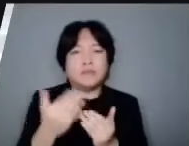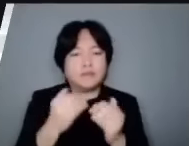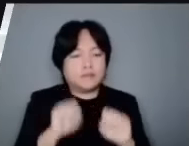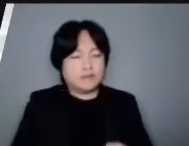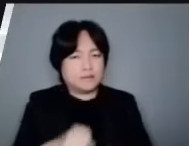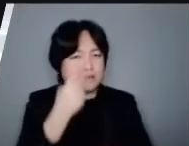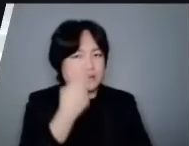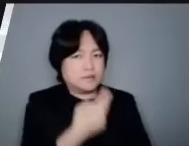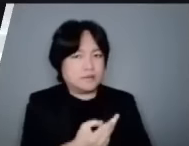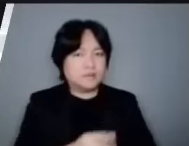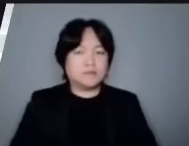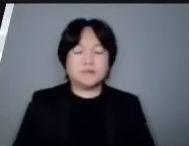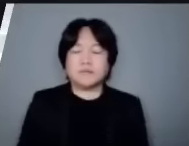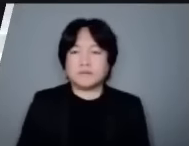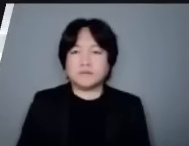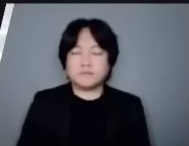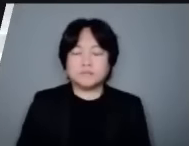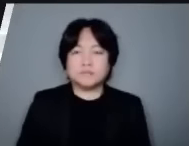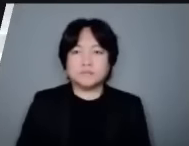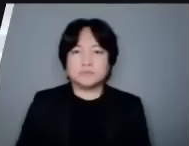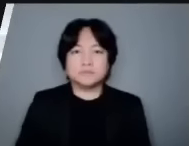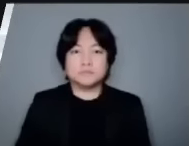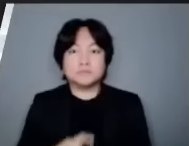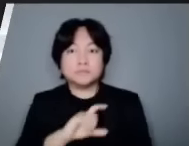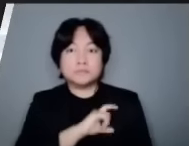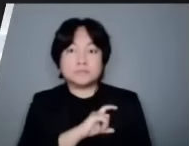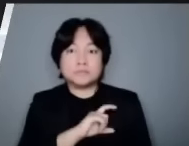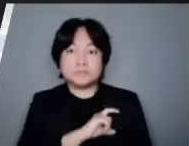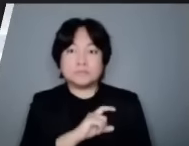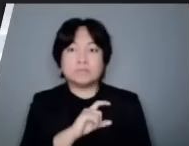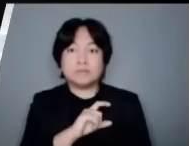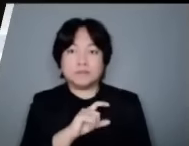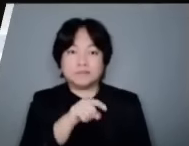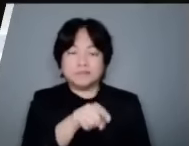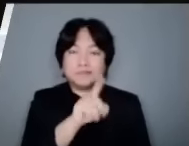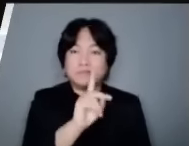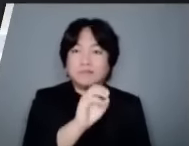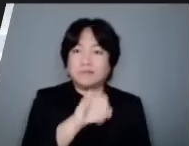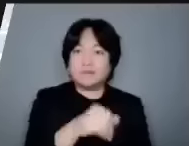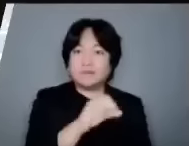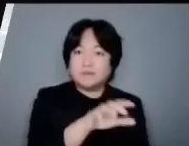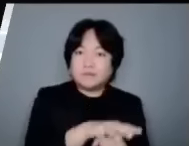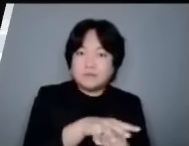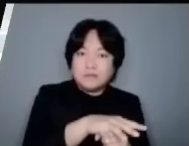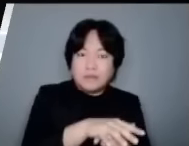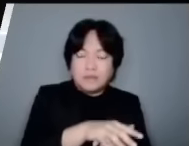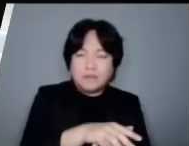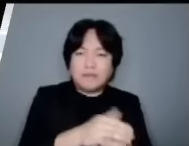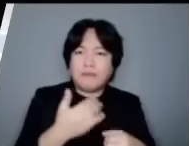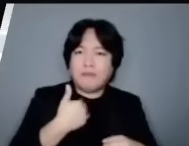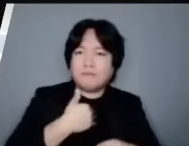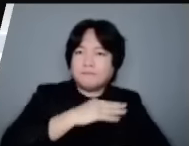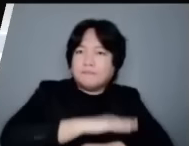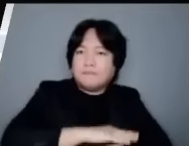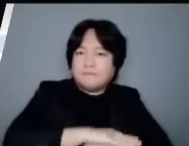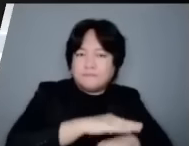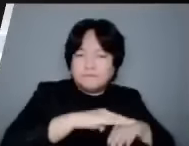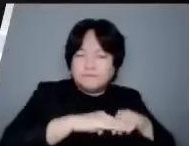pulisya ang tila bakal na nakatakip sa sahig ng cathedral. Pero imbis na entrance ng bunker, bumugad sa kanila ang masangsang na